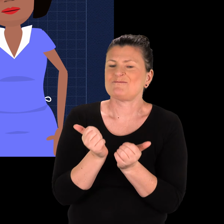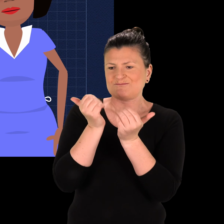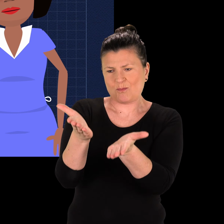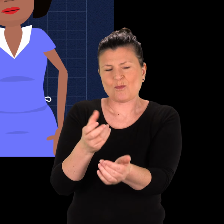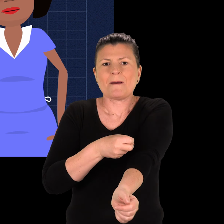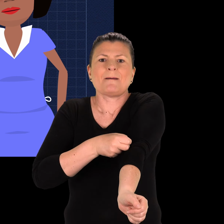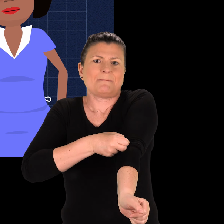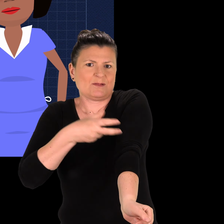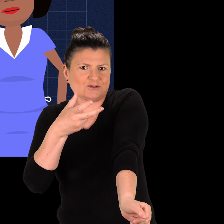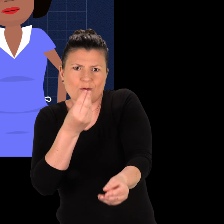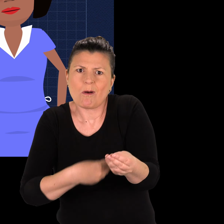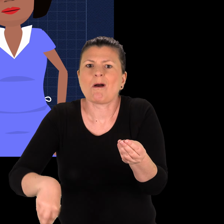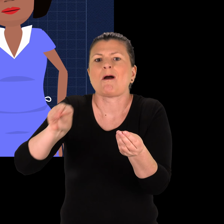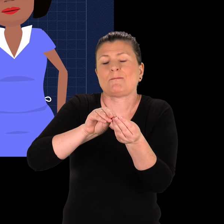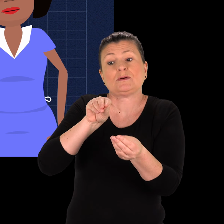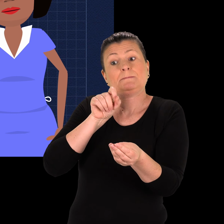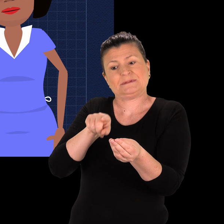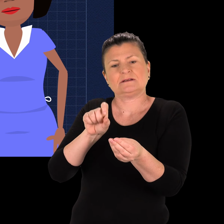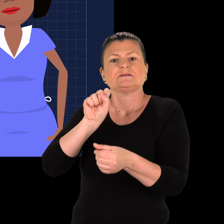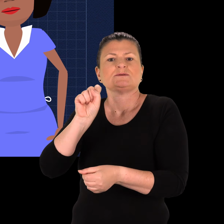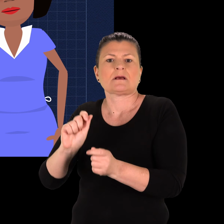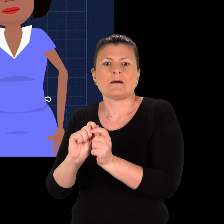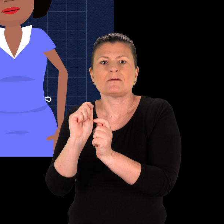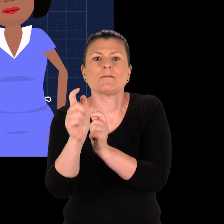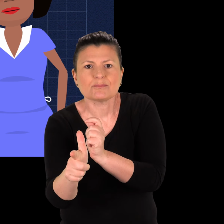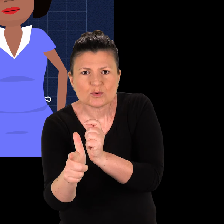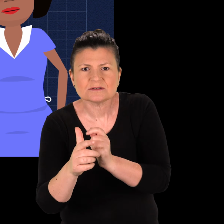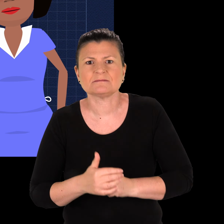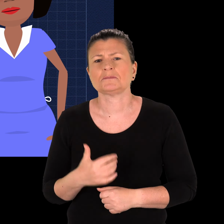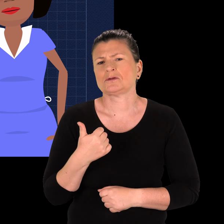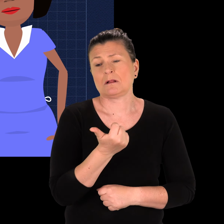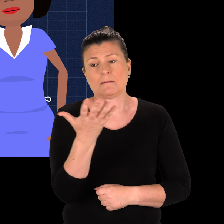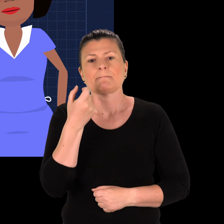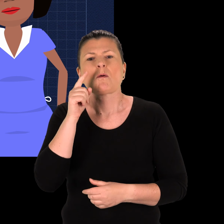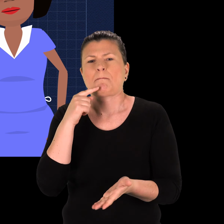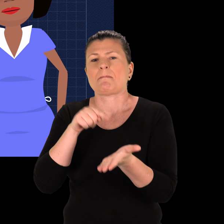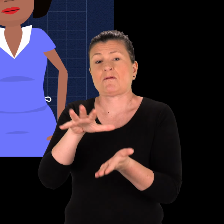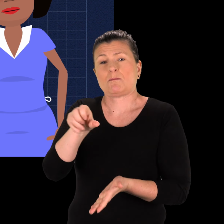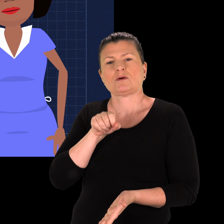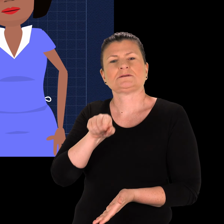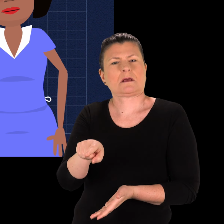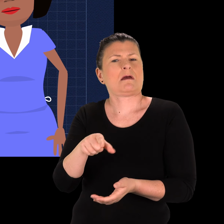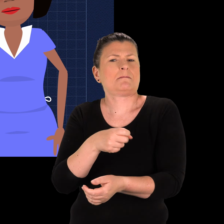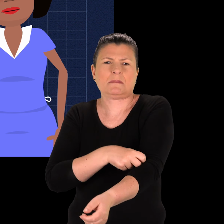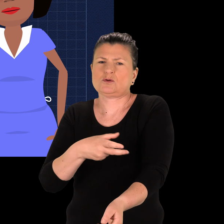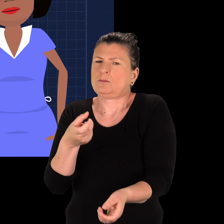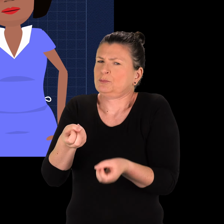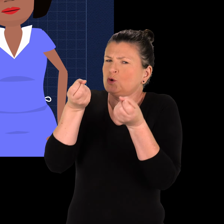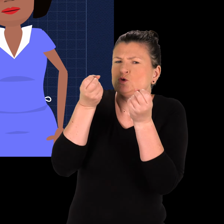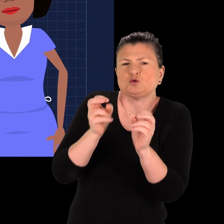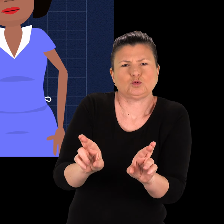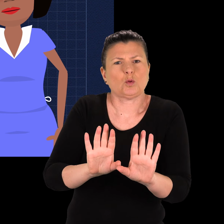une trisomie, on vous propose une prise de sang complémentaire qui est prise en charge par l'assurance maladie. Certains parents choisissent aussi